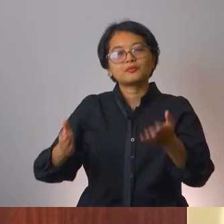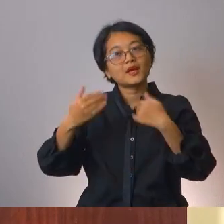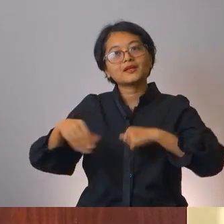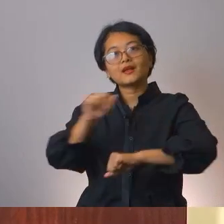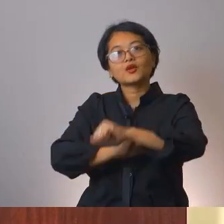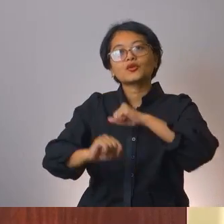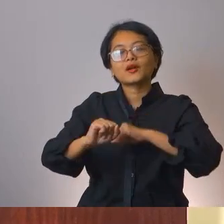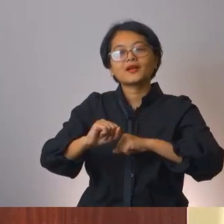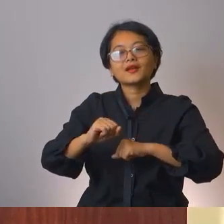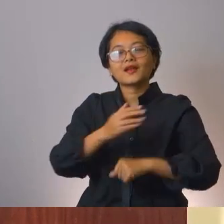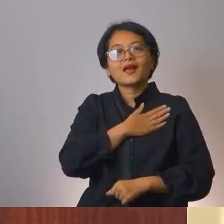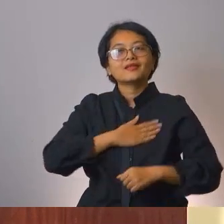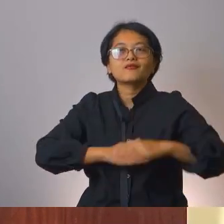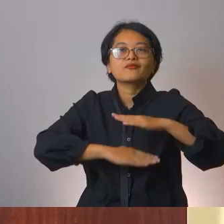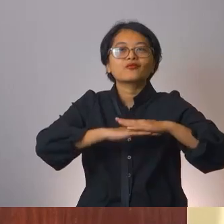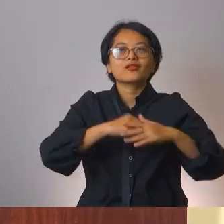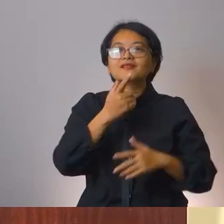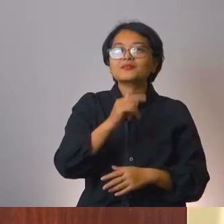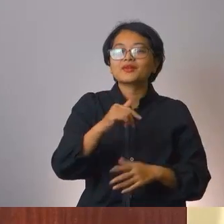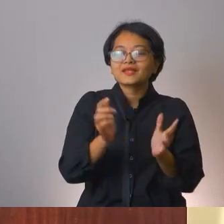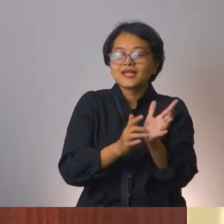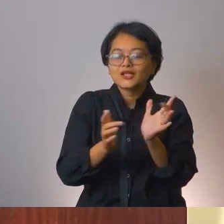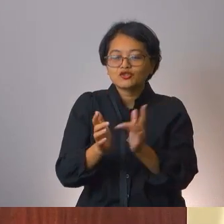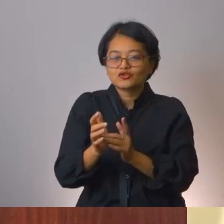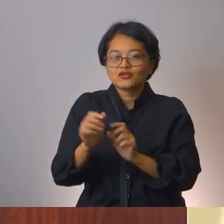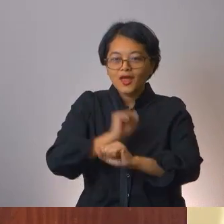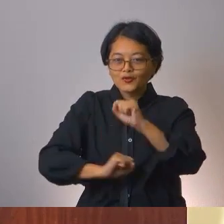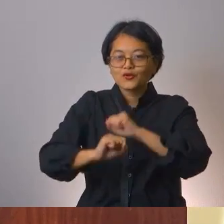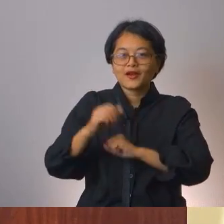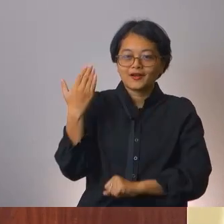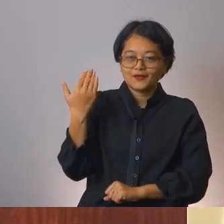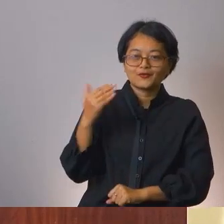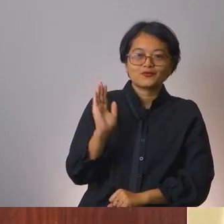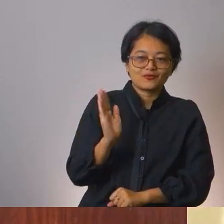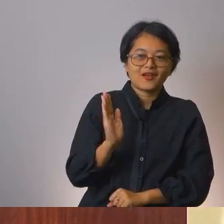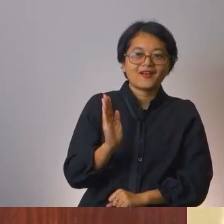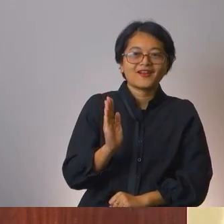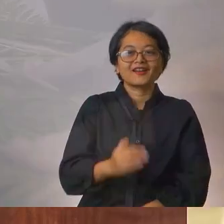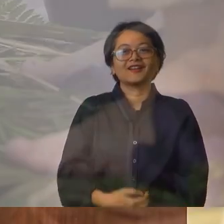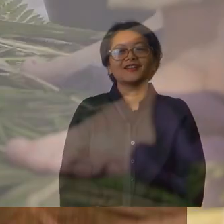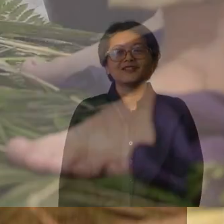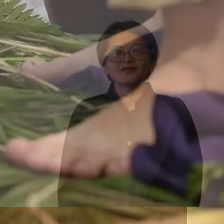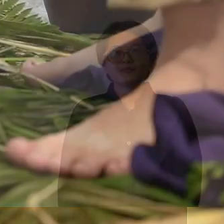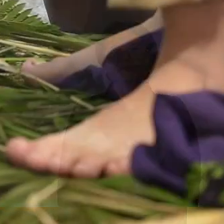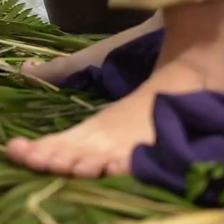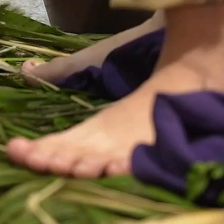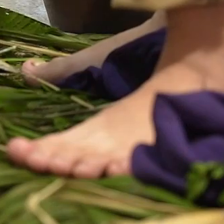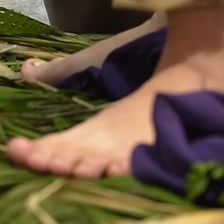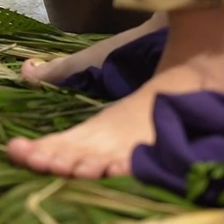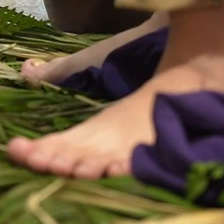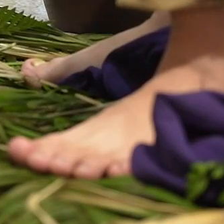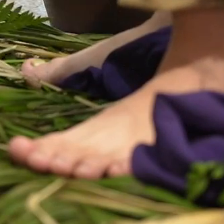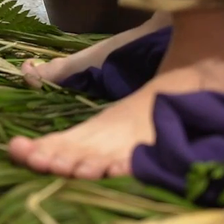hati seperti Yesus yang telah melakukannya.